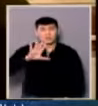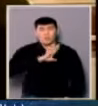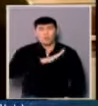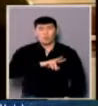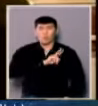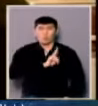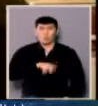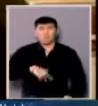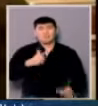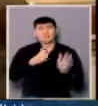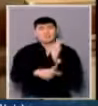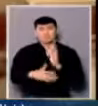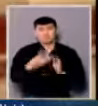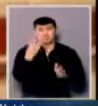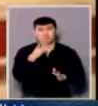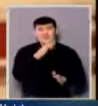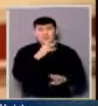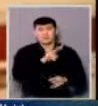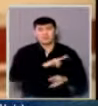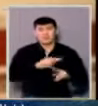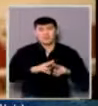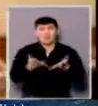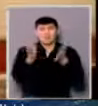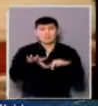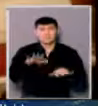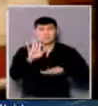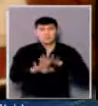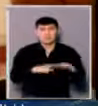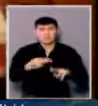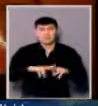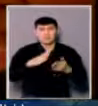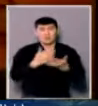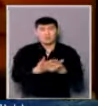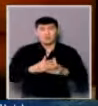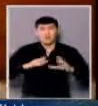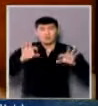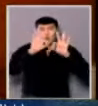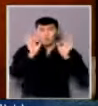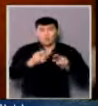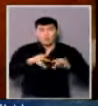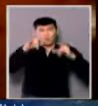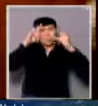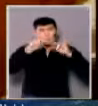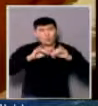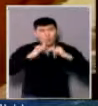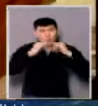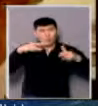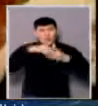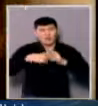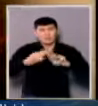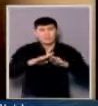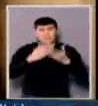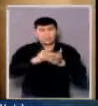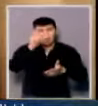ушел из жизни в возрасте 74 лет. Он оставил за собой неизгладимый след в сфере культуры и искусства региона. Яркий